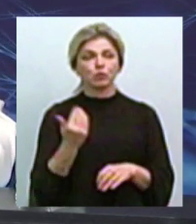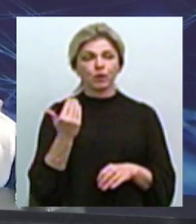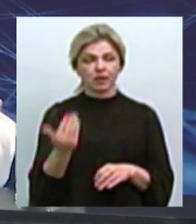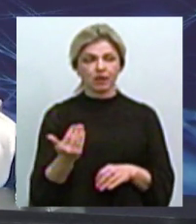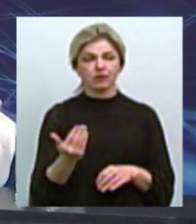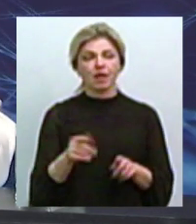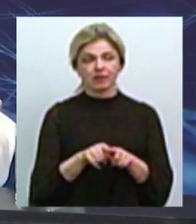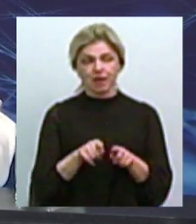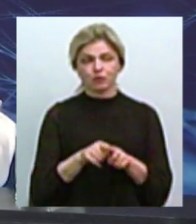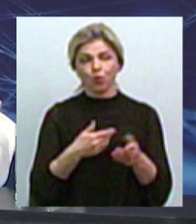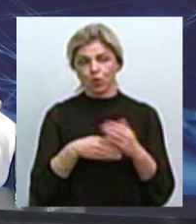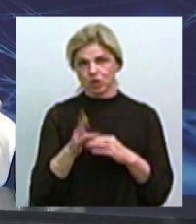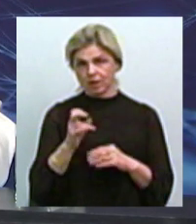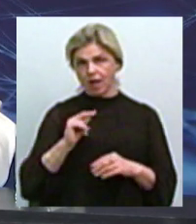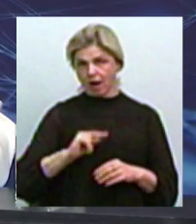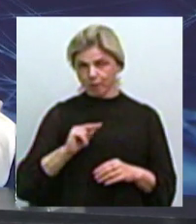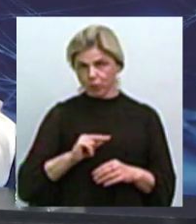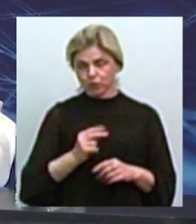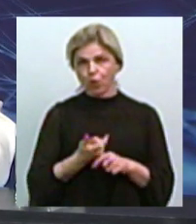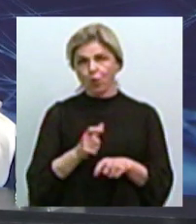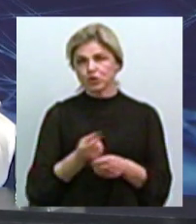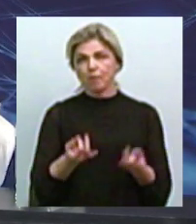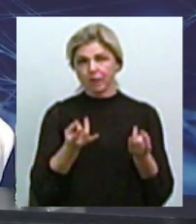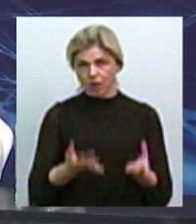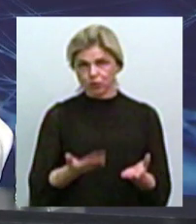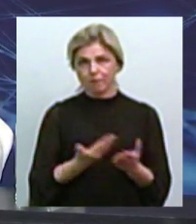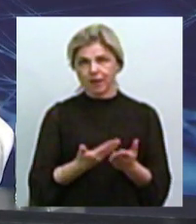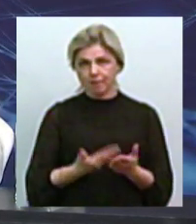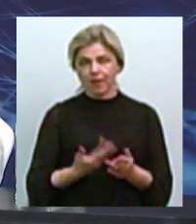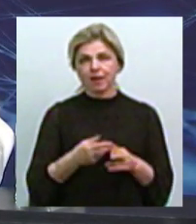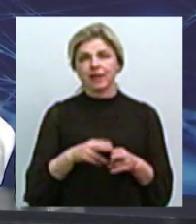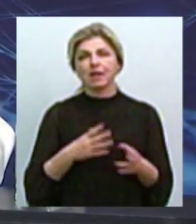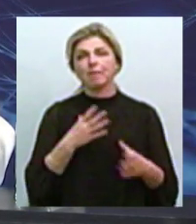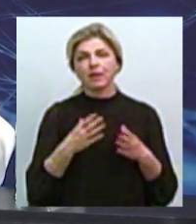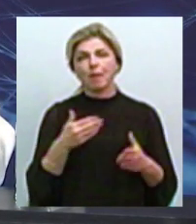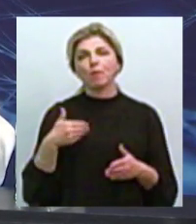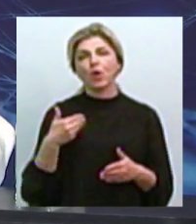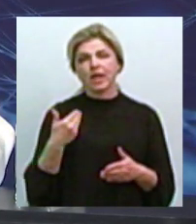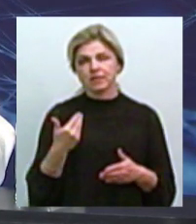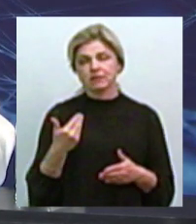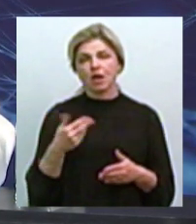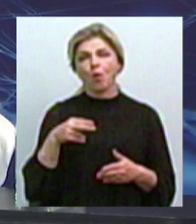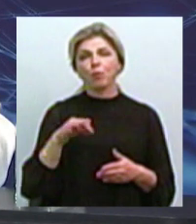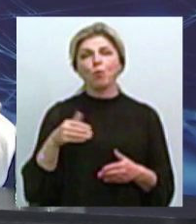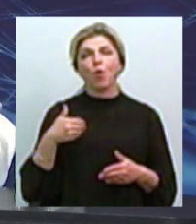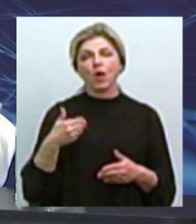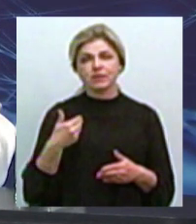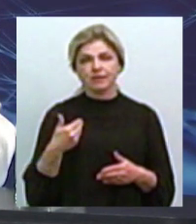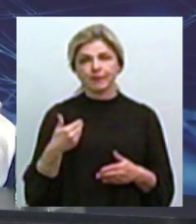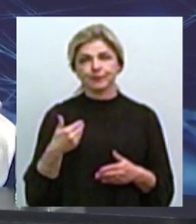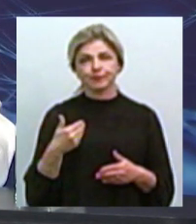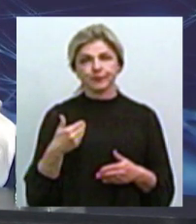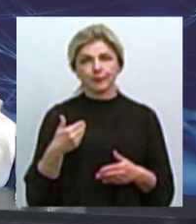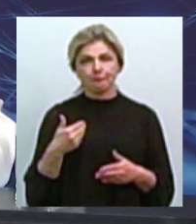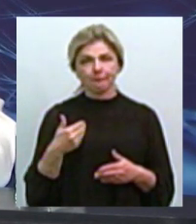как на работу. Очень простой был пример, и это тренинг полезности, вернее, о пользе первой